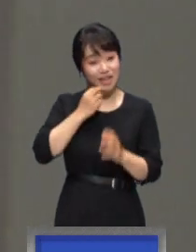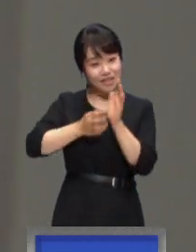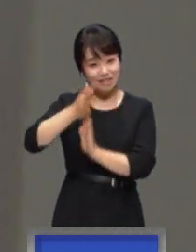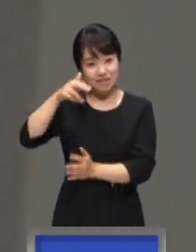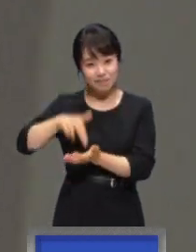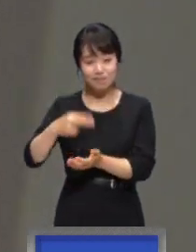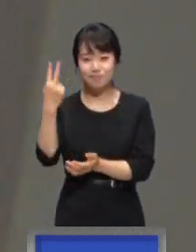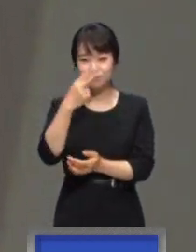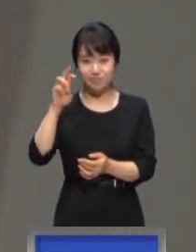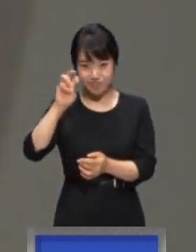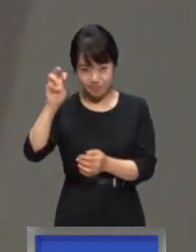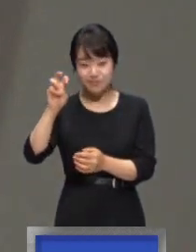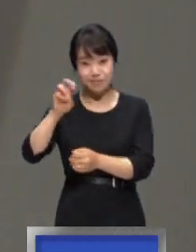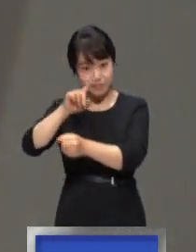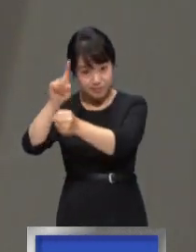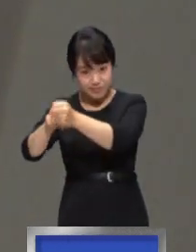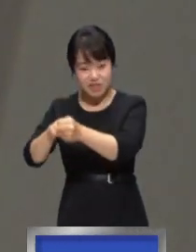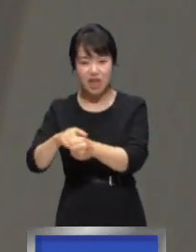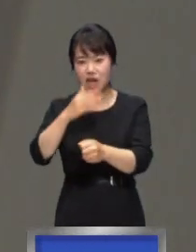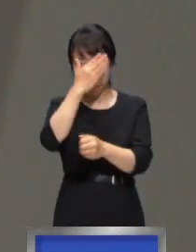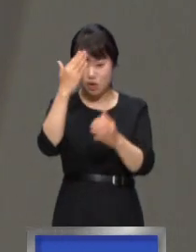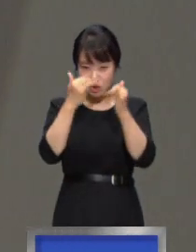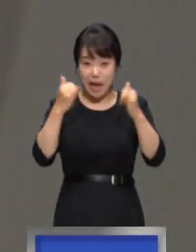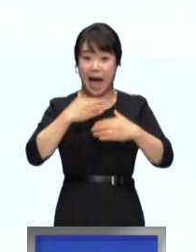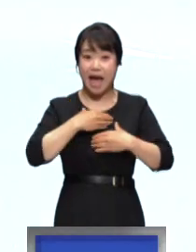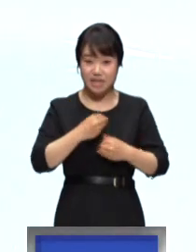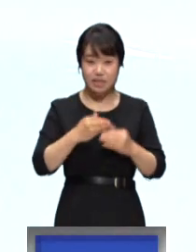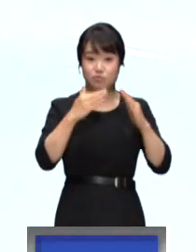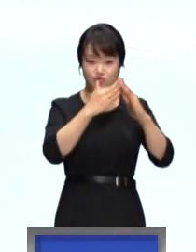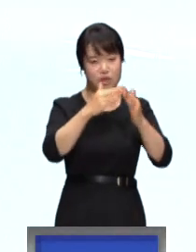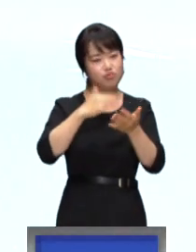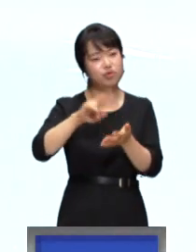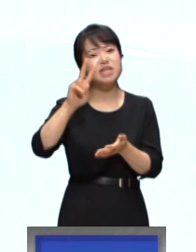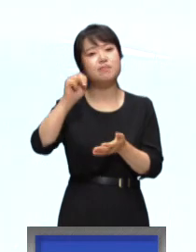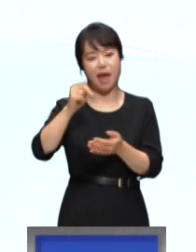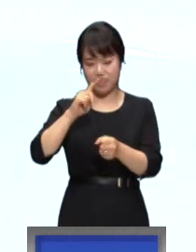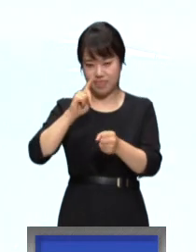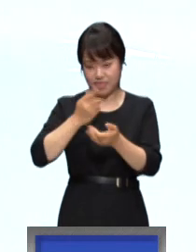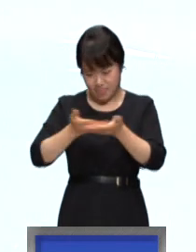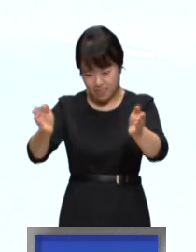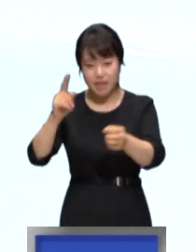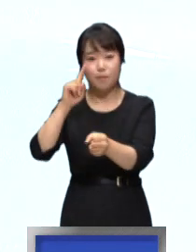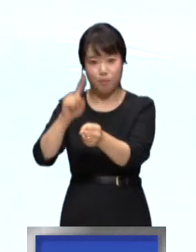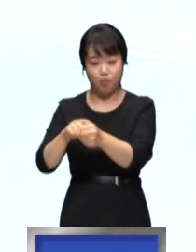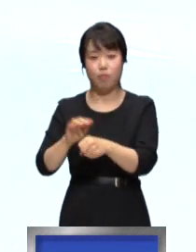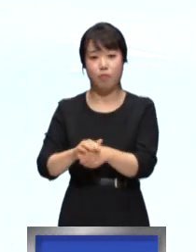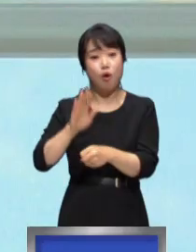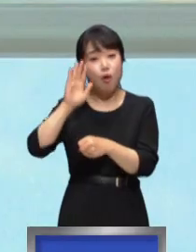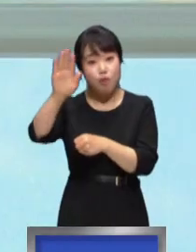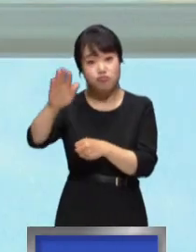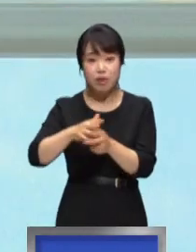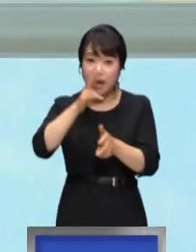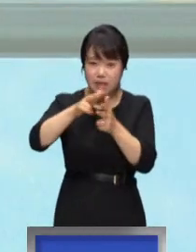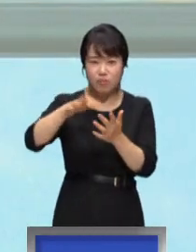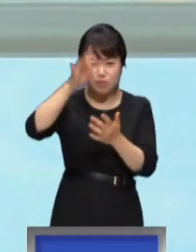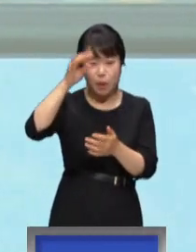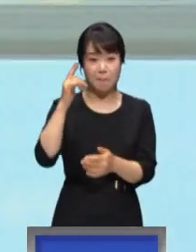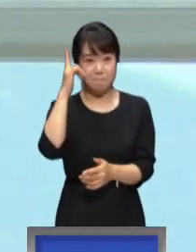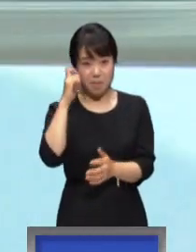서울시는 오는 2030년까지 청년 안심주택 12만 호를 공급할 예정입니다. 향후 청년 안심주택 사업